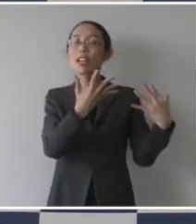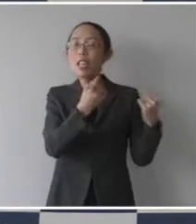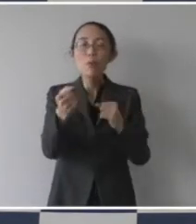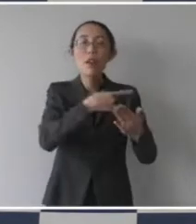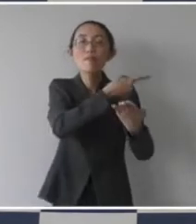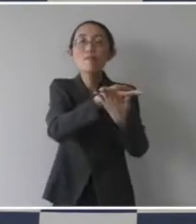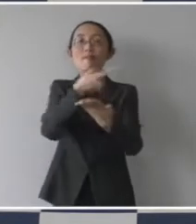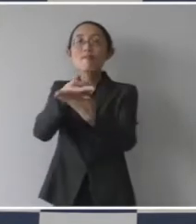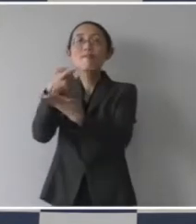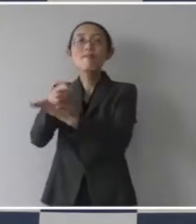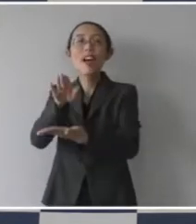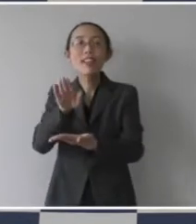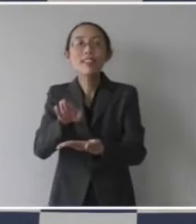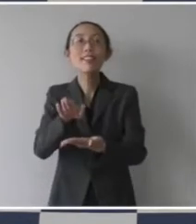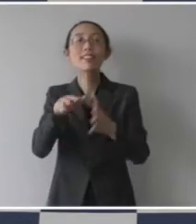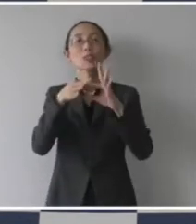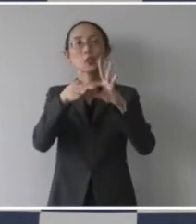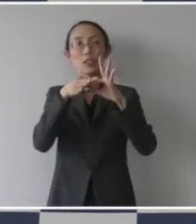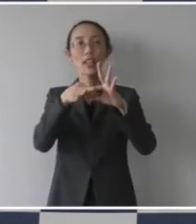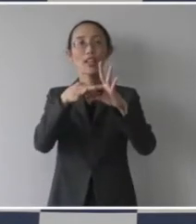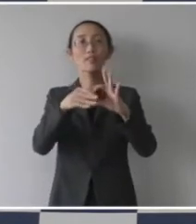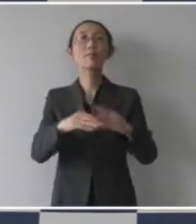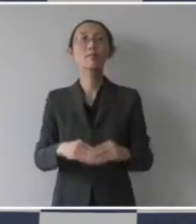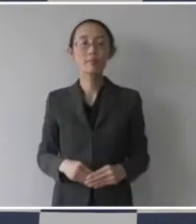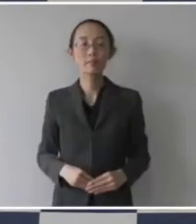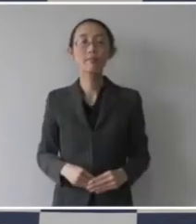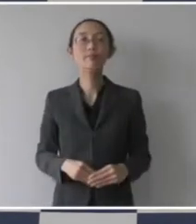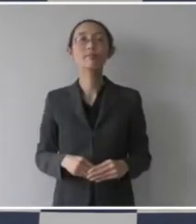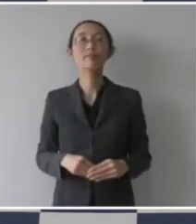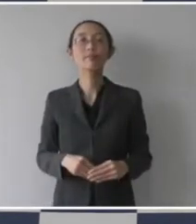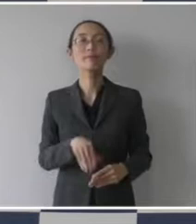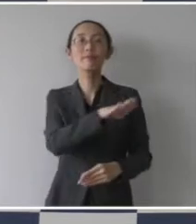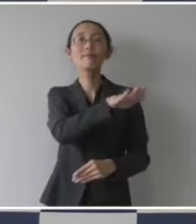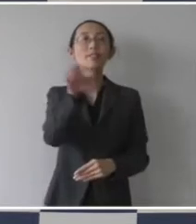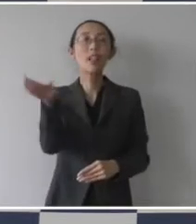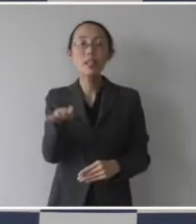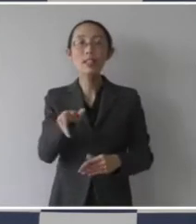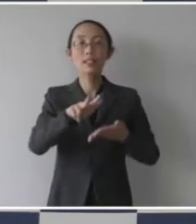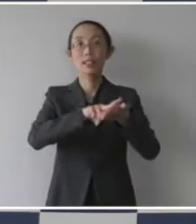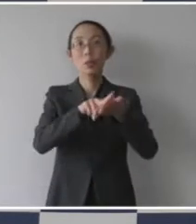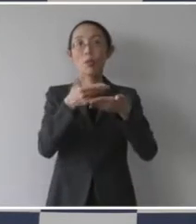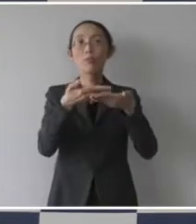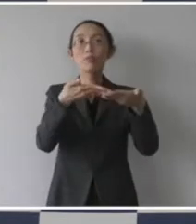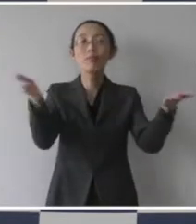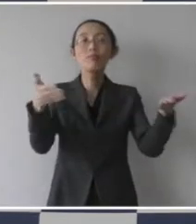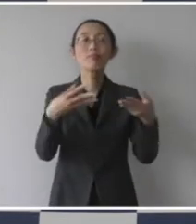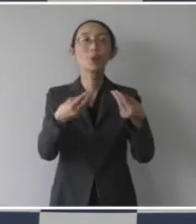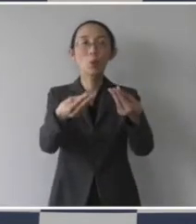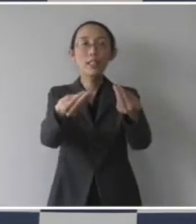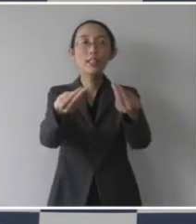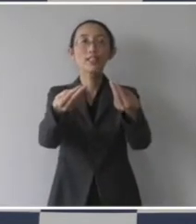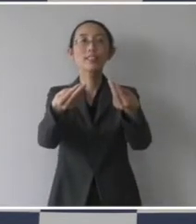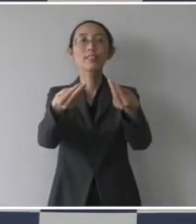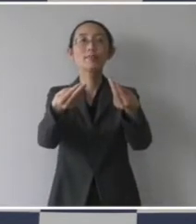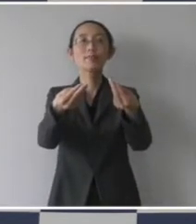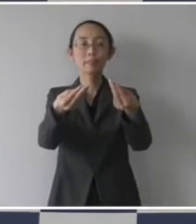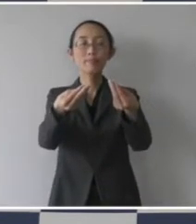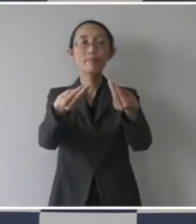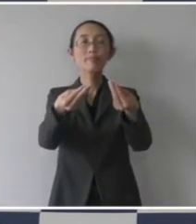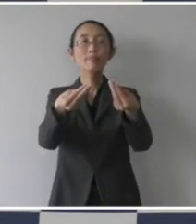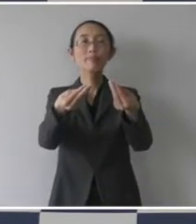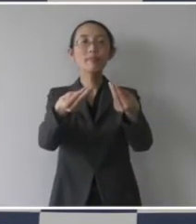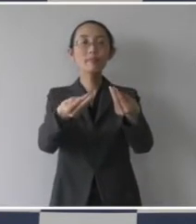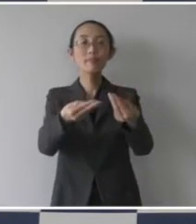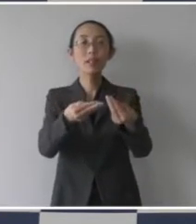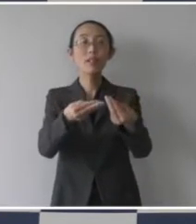ました。続きまして、市長お願いいたします。 はい、皆さんのお手元にもお配りをさせていただいておりますと思いますが、ゴールデ